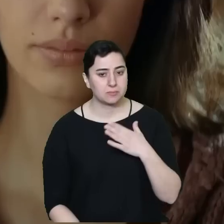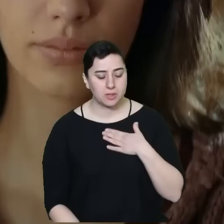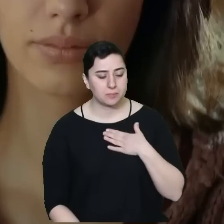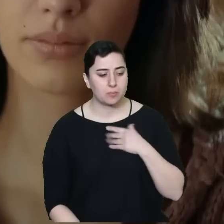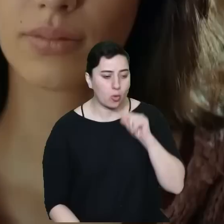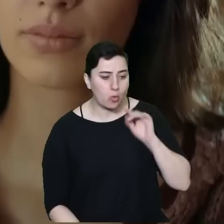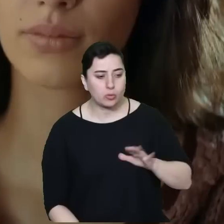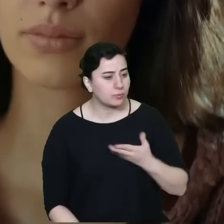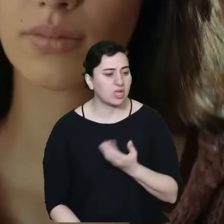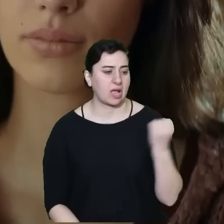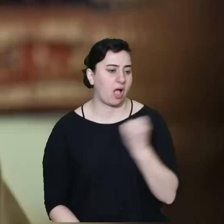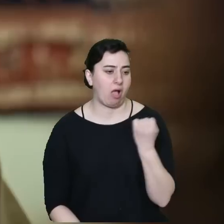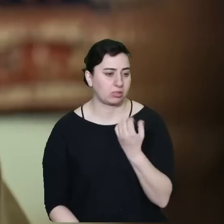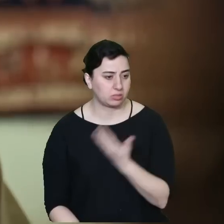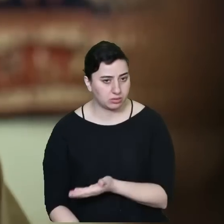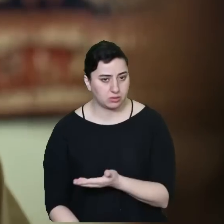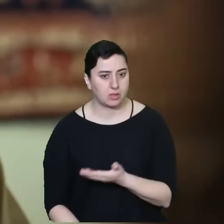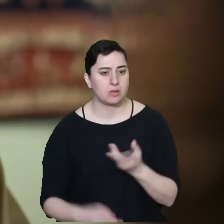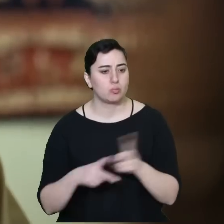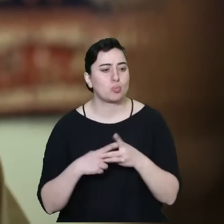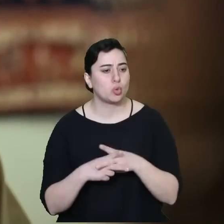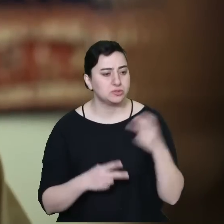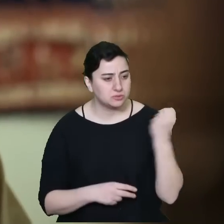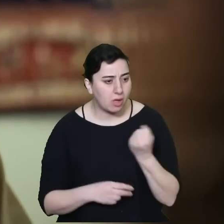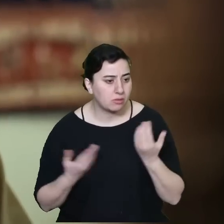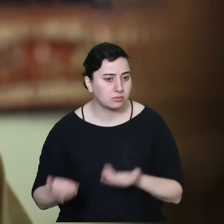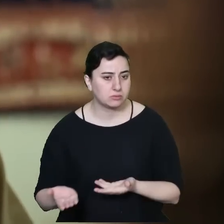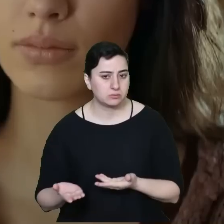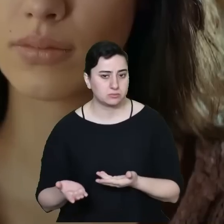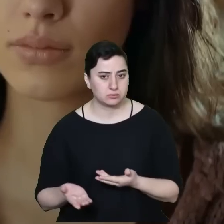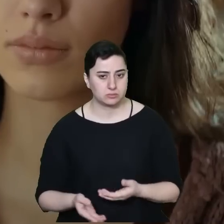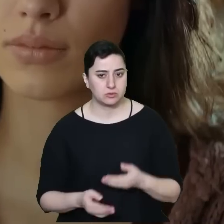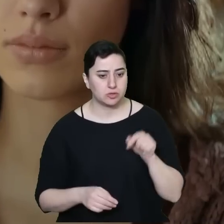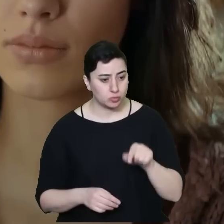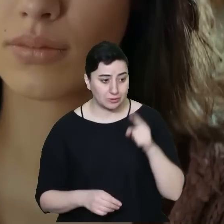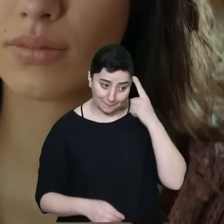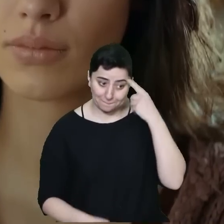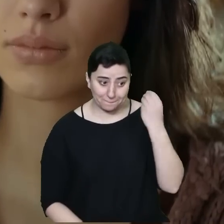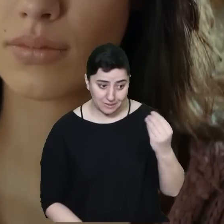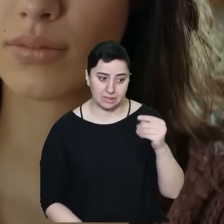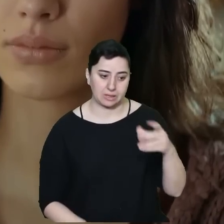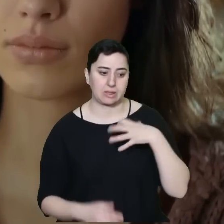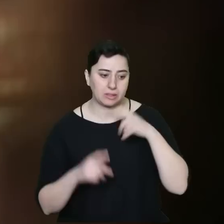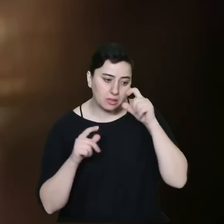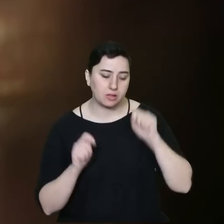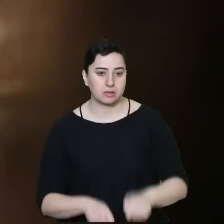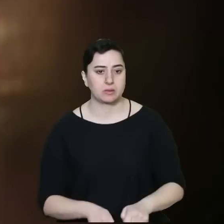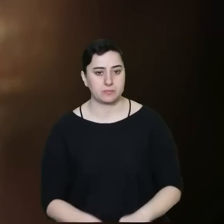Benim oğlum bir katil. Hem de polis katili. Bunu bil, ona göre